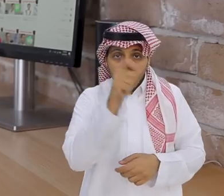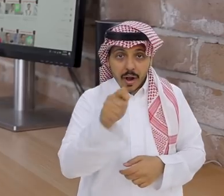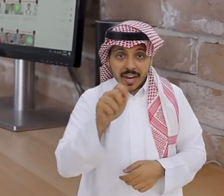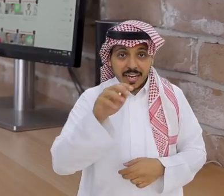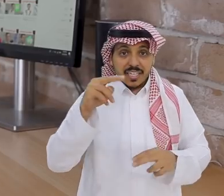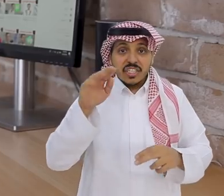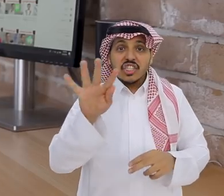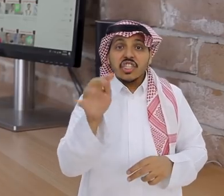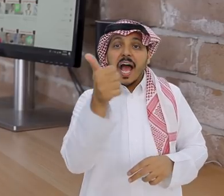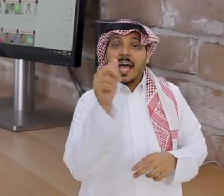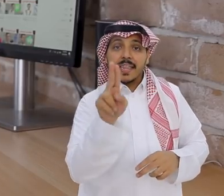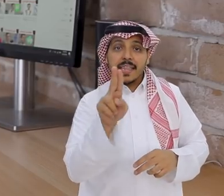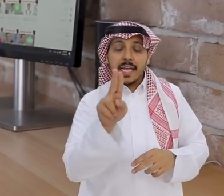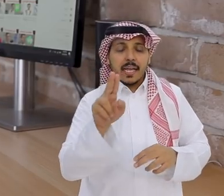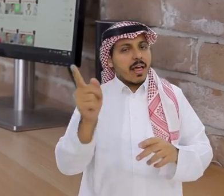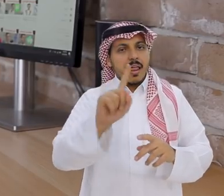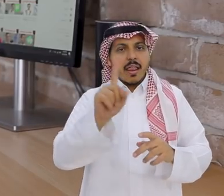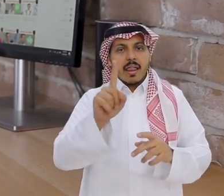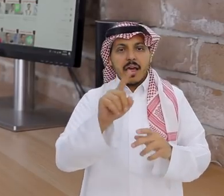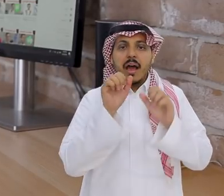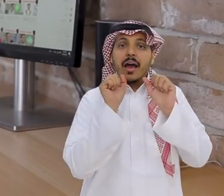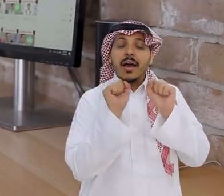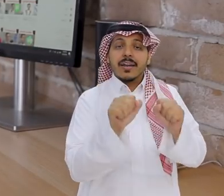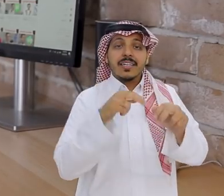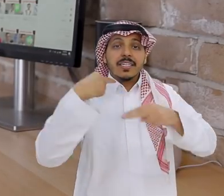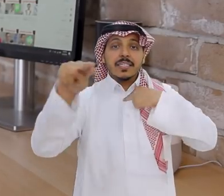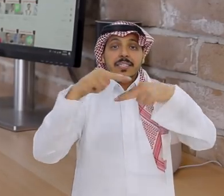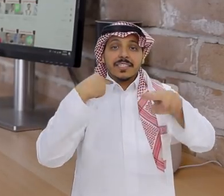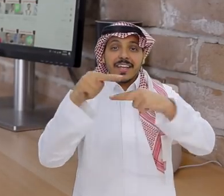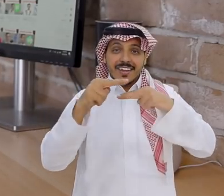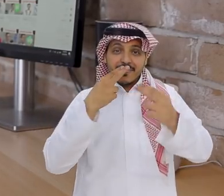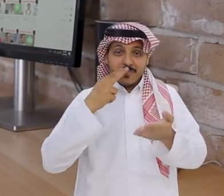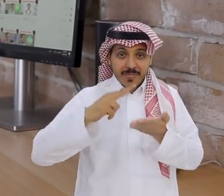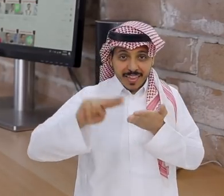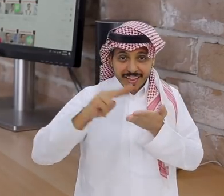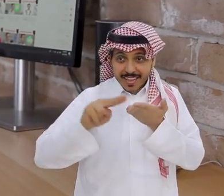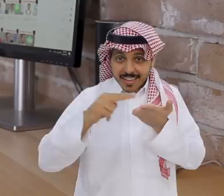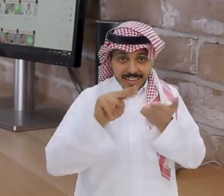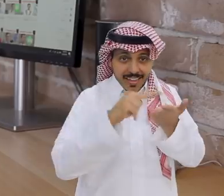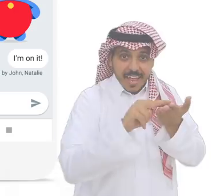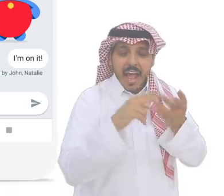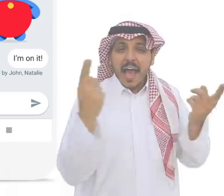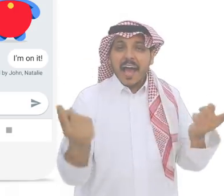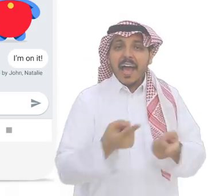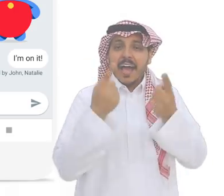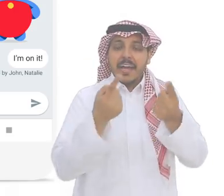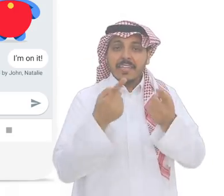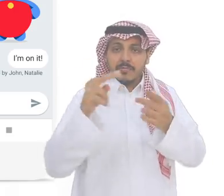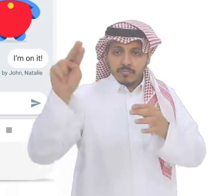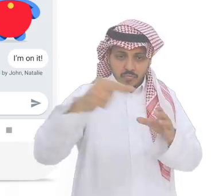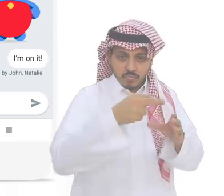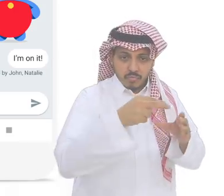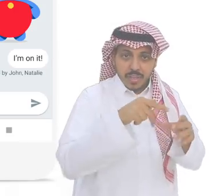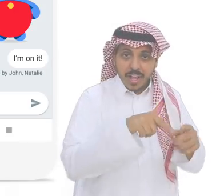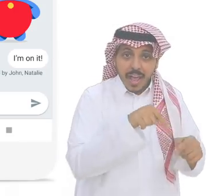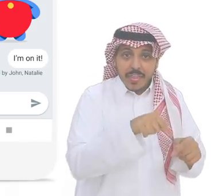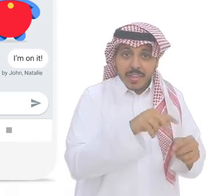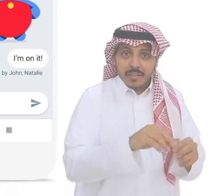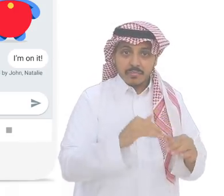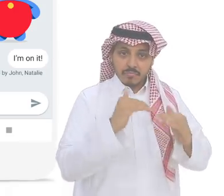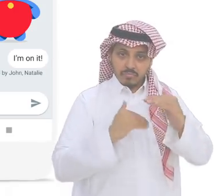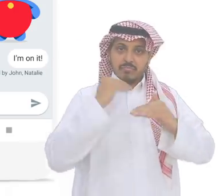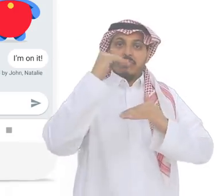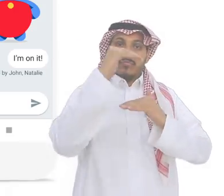الرسائل اللي يجي بجوالات الاندرويد، ويصير رسائل التكست مسج الاس ام اس العادية تيجي عليه، ولكن ترتقي عشان